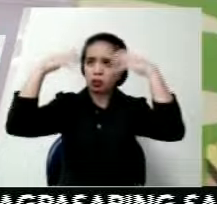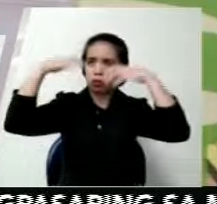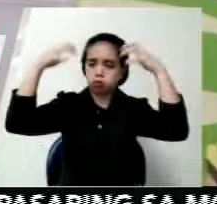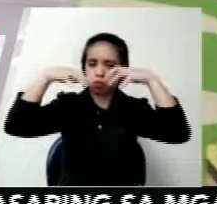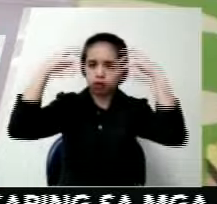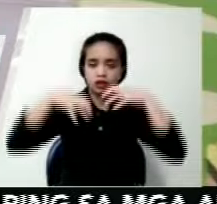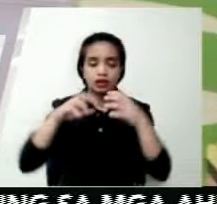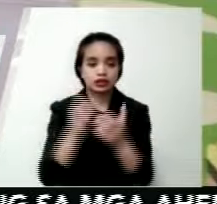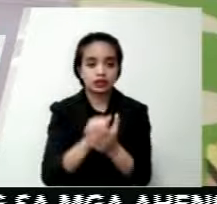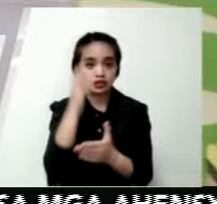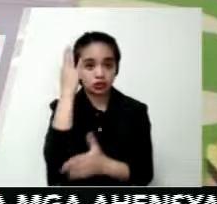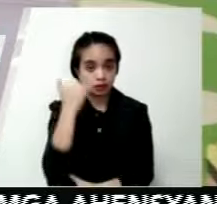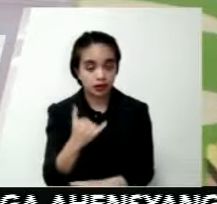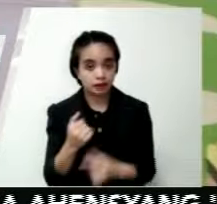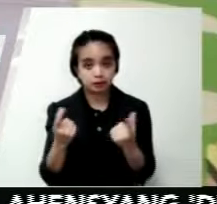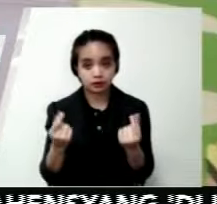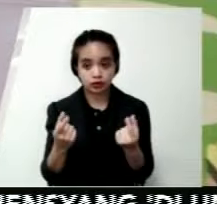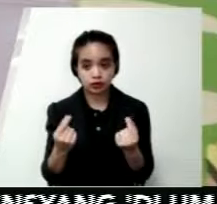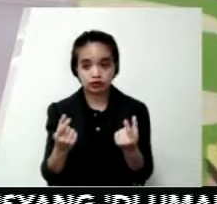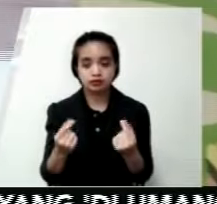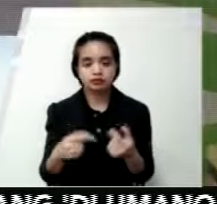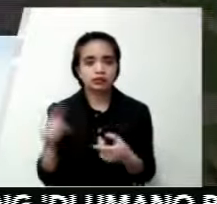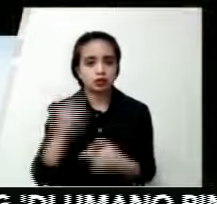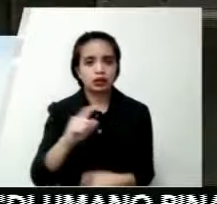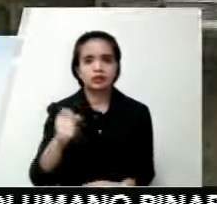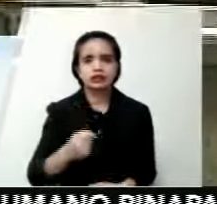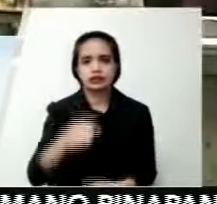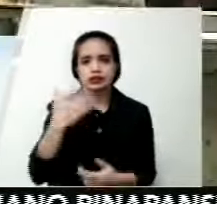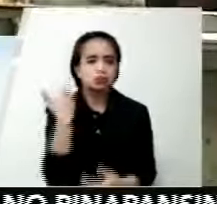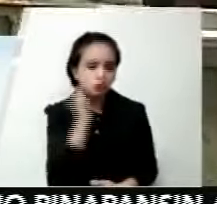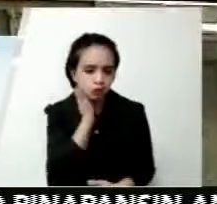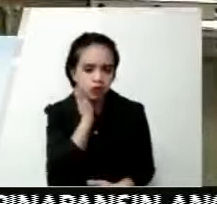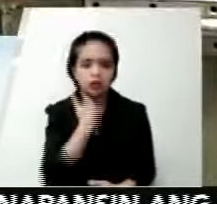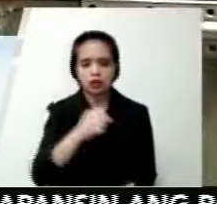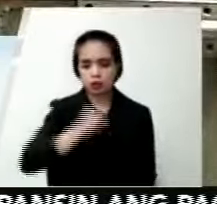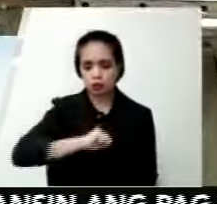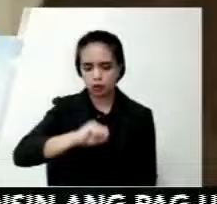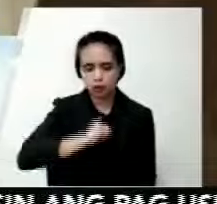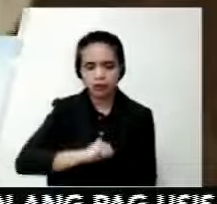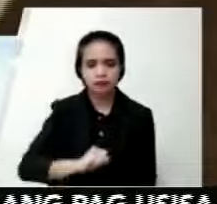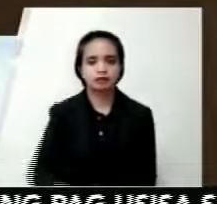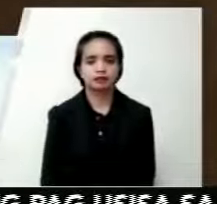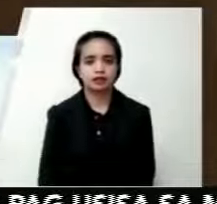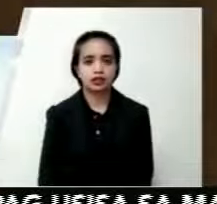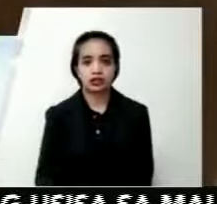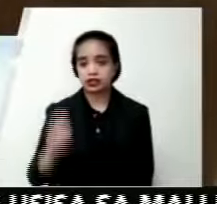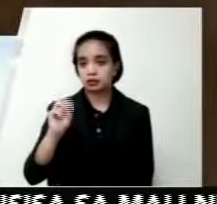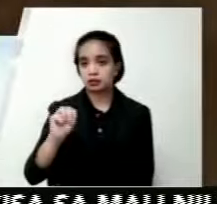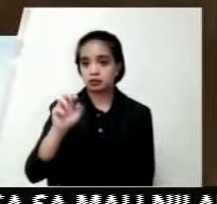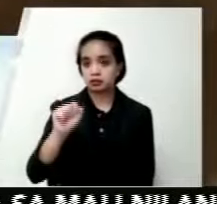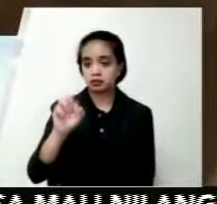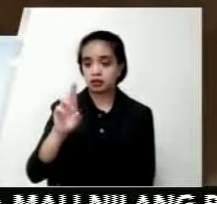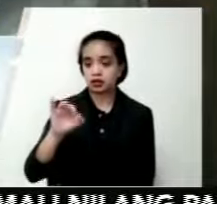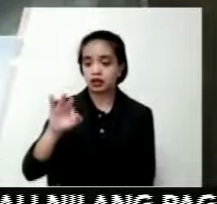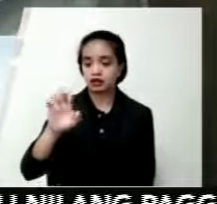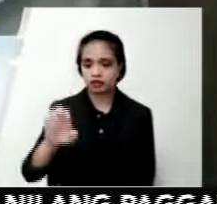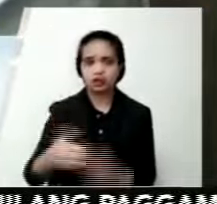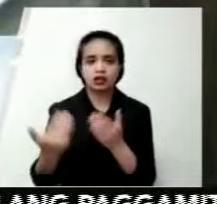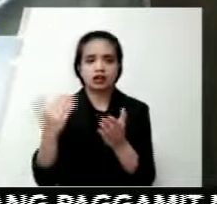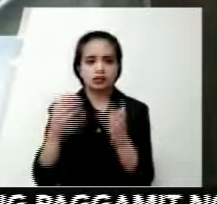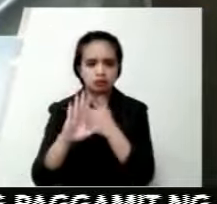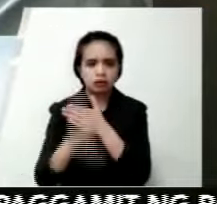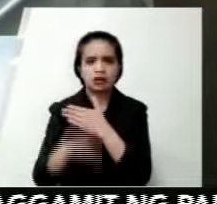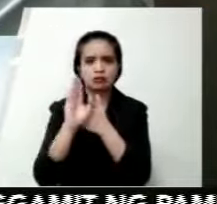rin po noon yung trangkaso, yung ubo. Si Marife, pabalik-balik na raw ang